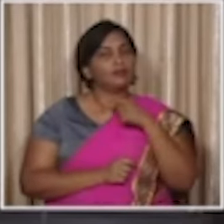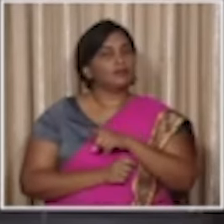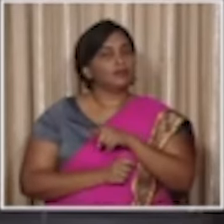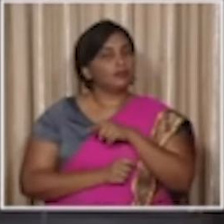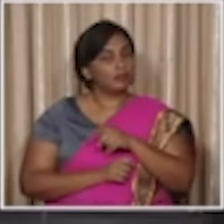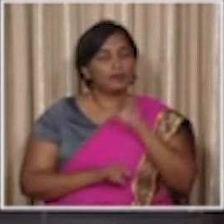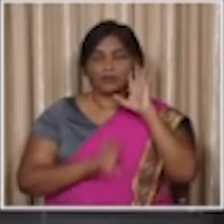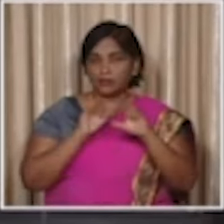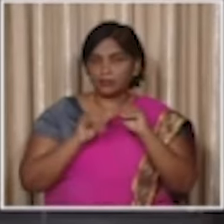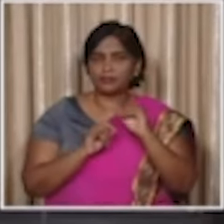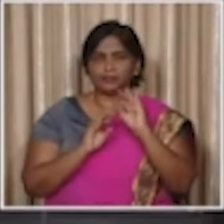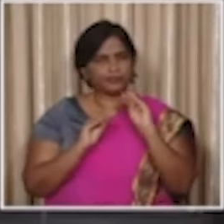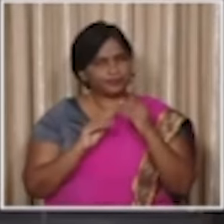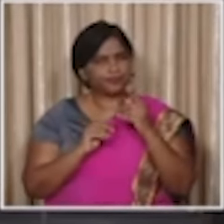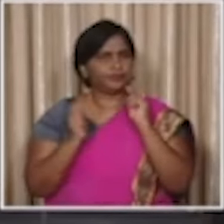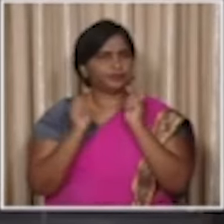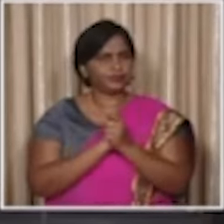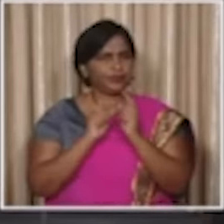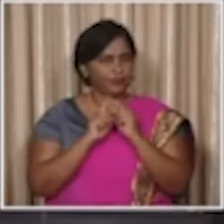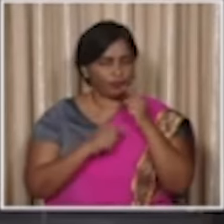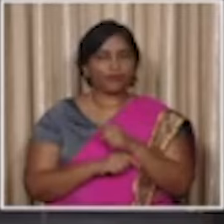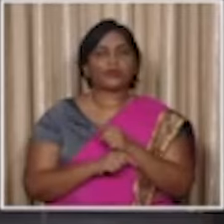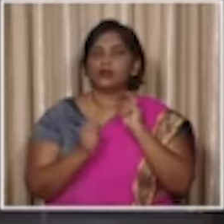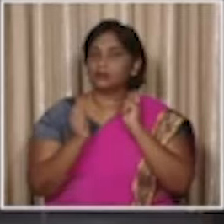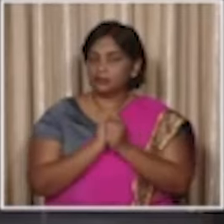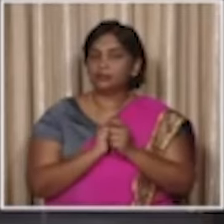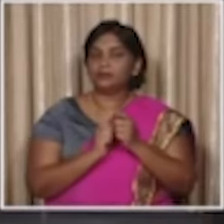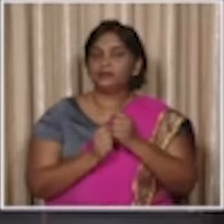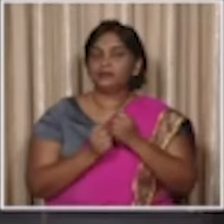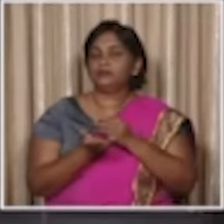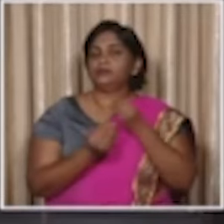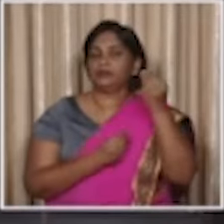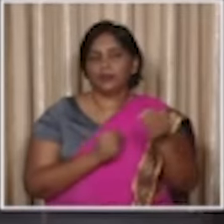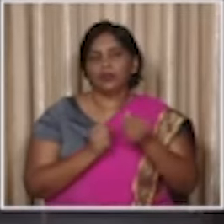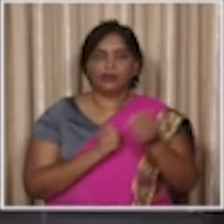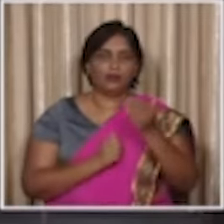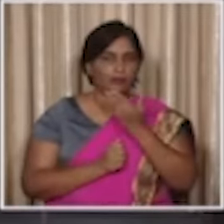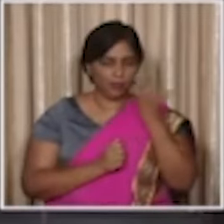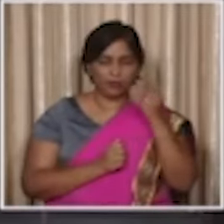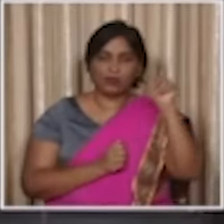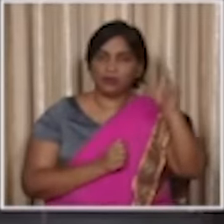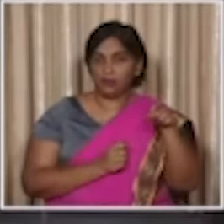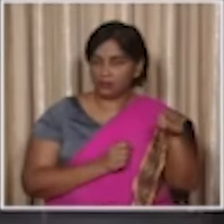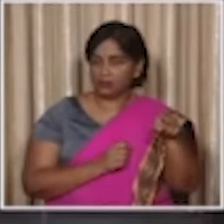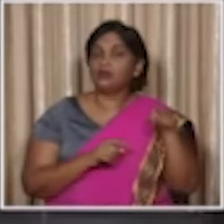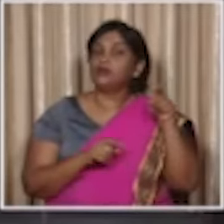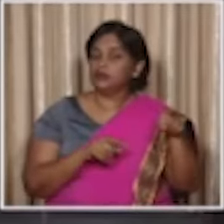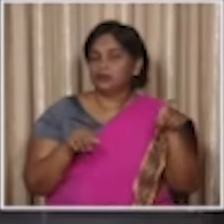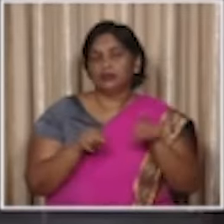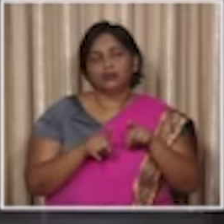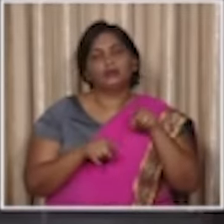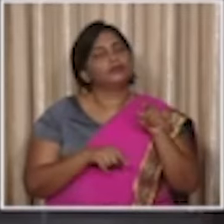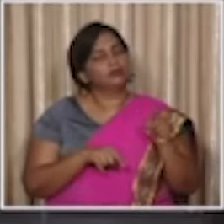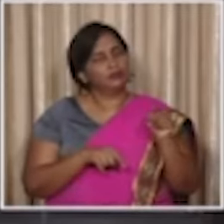අයගේ දත්තවල යම් කිසි වෙනසක් තියෙනවා නම් ඒ වෙනස සහතික කර ගැනීම සිදු කරන්න පුළුවන් නිලධාරීන් අනුව ඒ අනුව